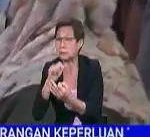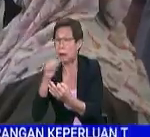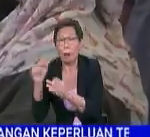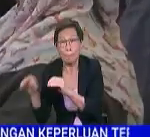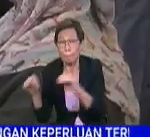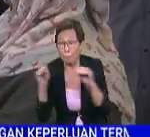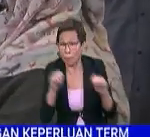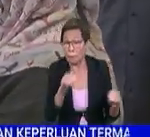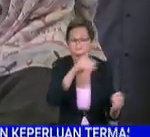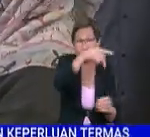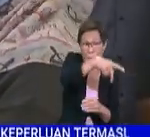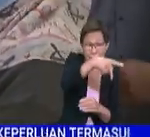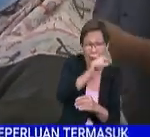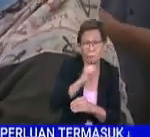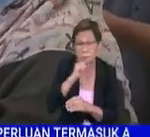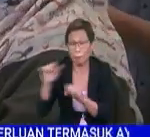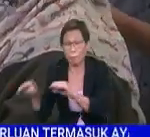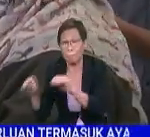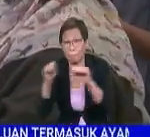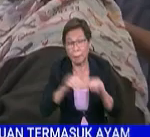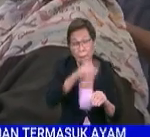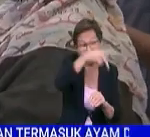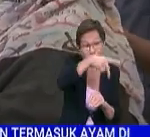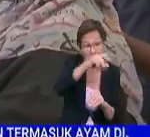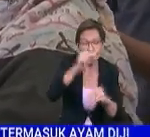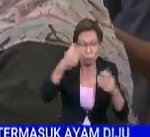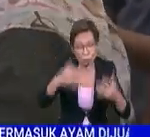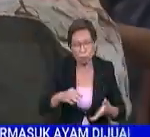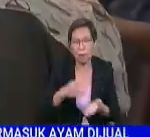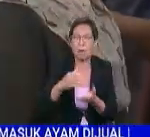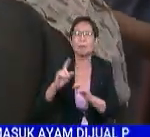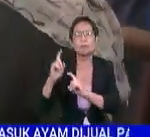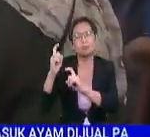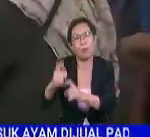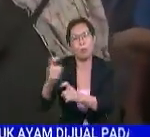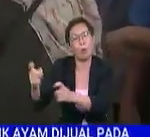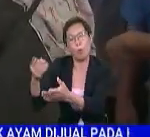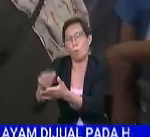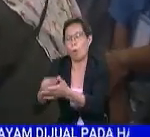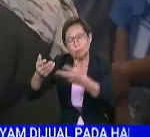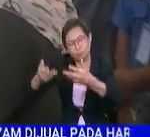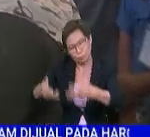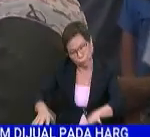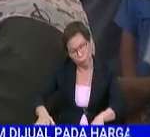tidak berpindah ke Pusat Pemindahan Sementara PPS telah menerima wang berkenaan.